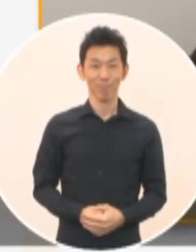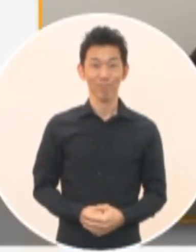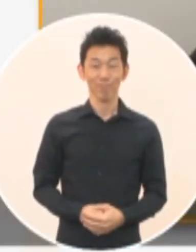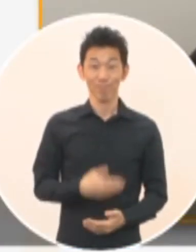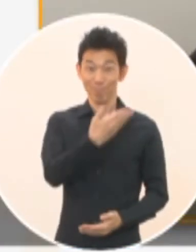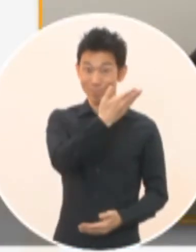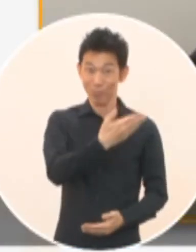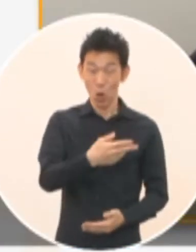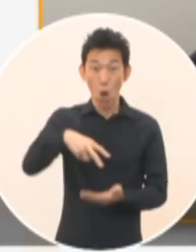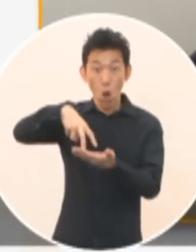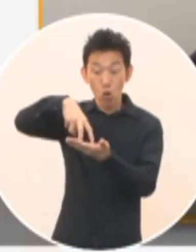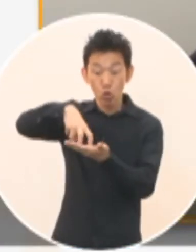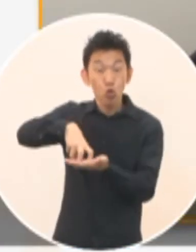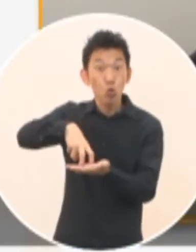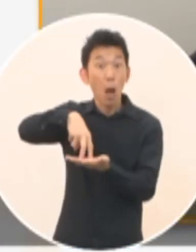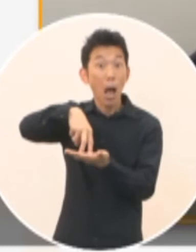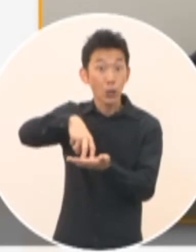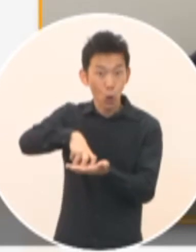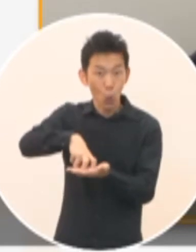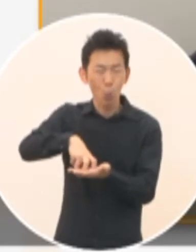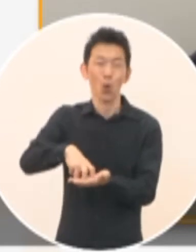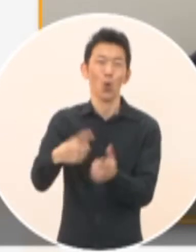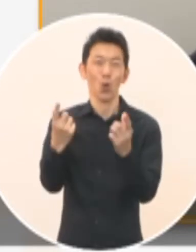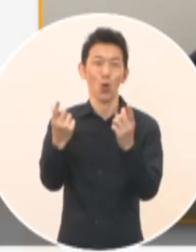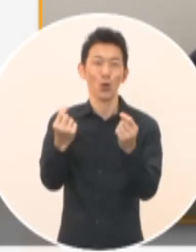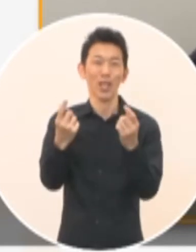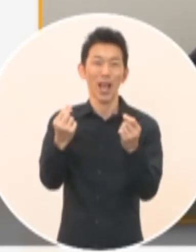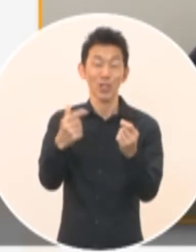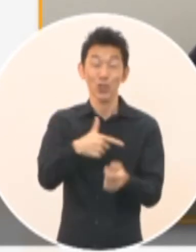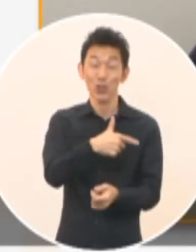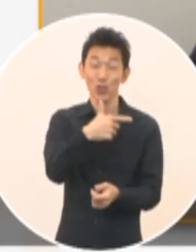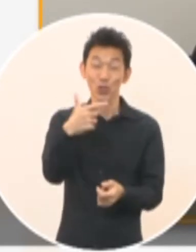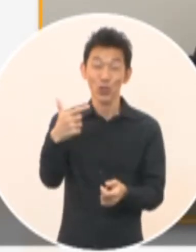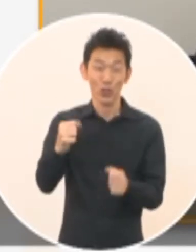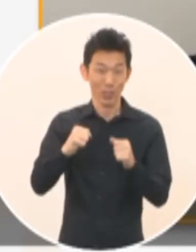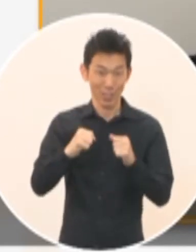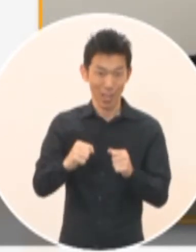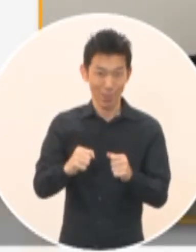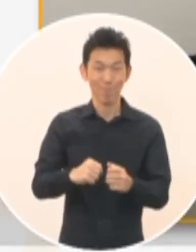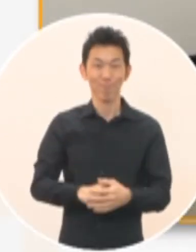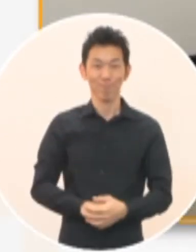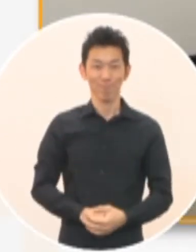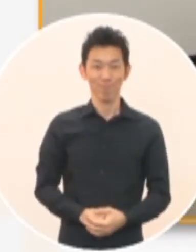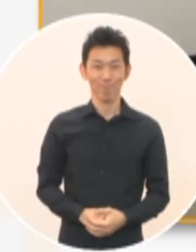スクワットも同じようにゆっくりとした動作で行います。